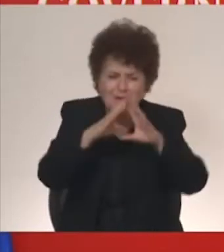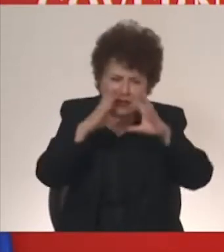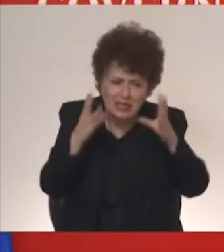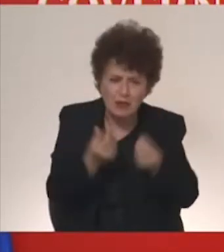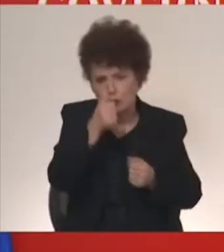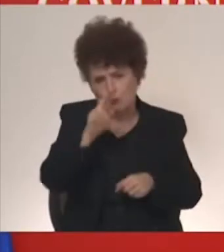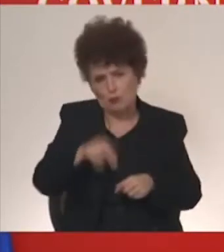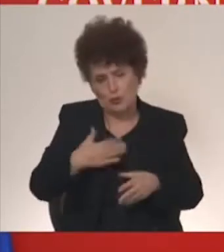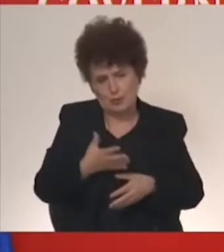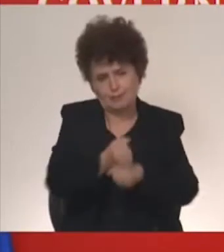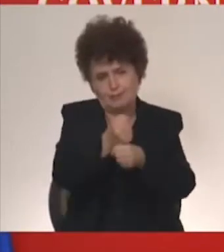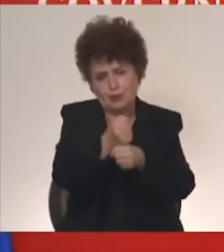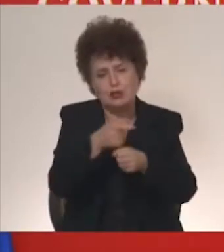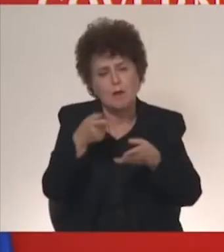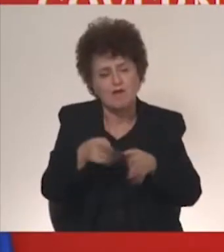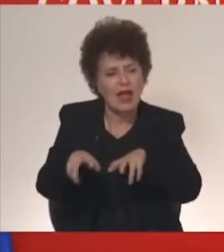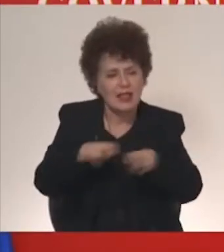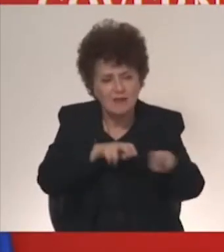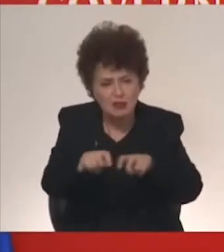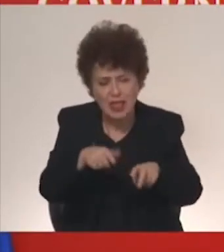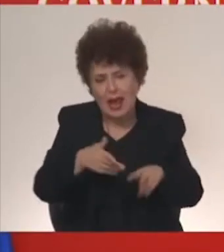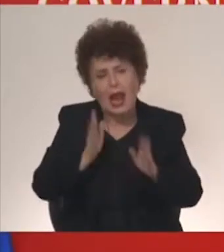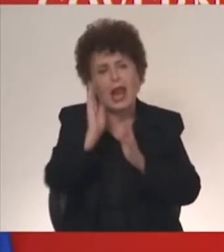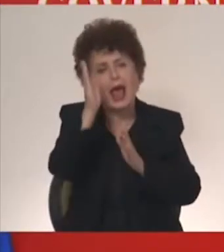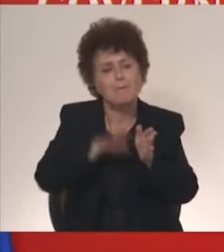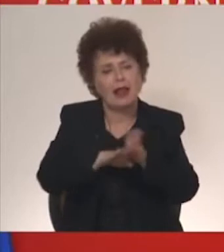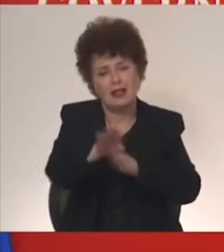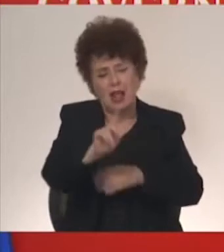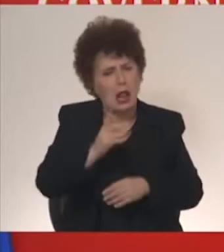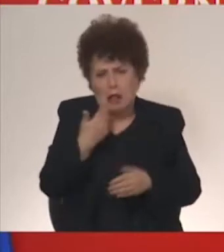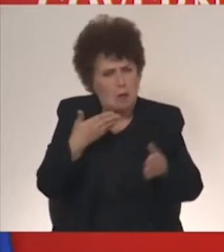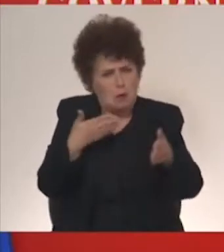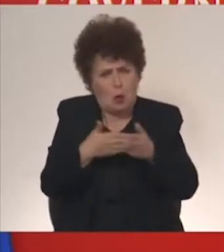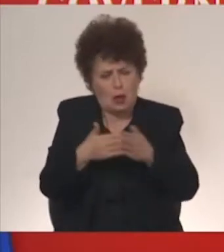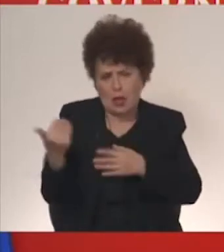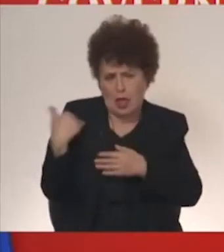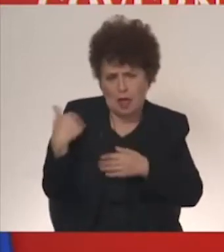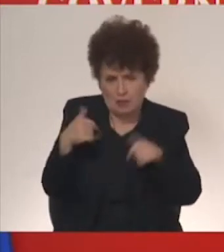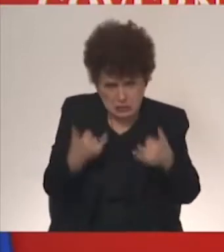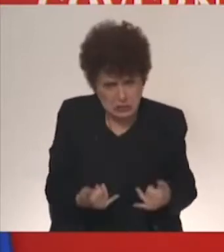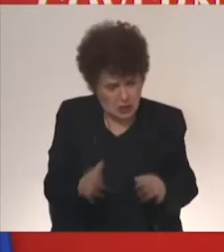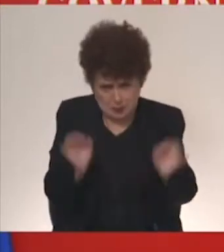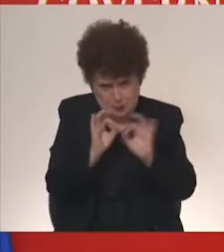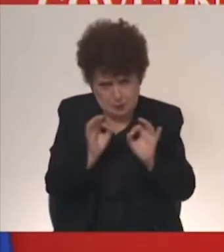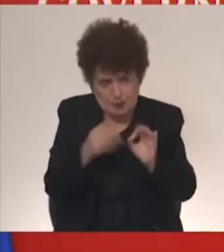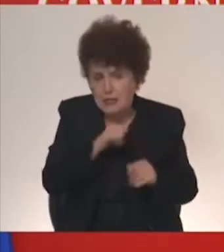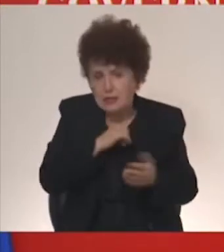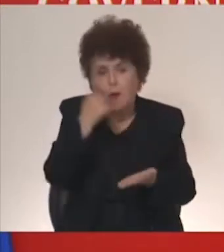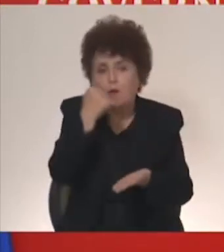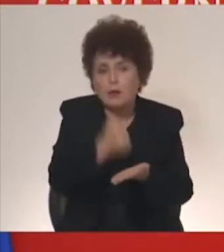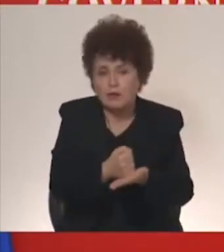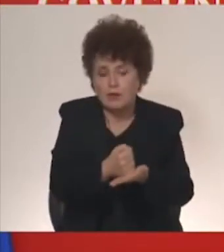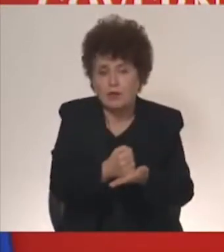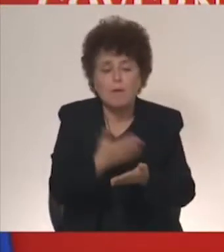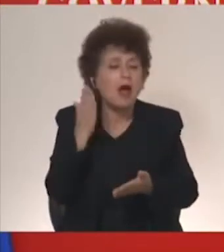që mundemi që të mbështesim lëvizjen e procesit për para. Nuk kam ndonjë paralajmërim konkret në këtë moment, përveç që të konfirmoj se